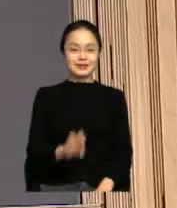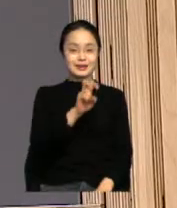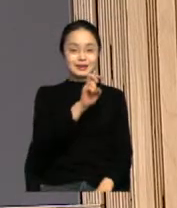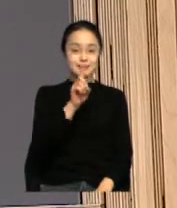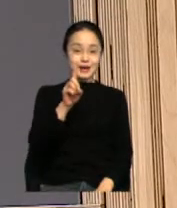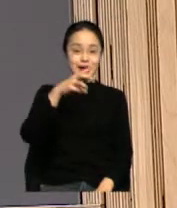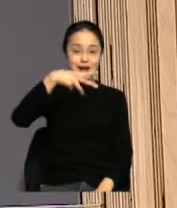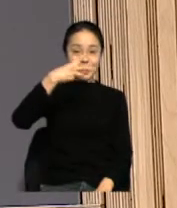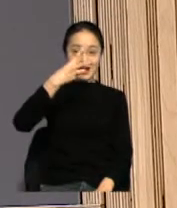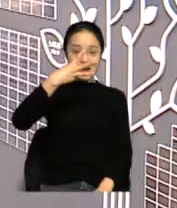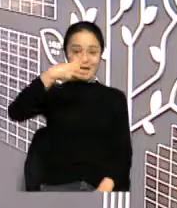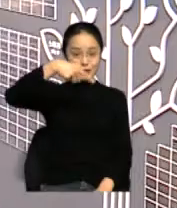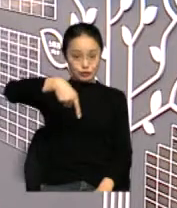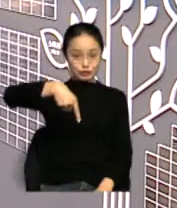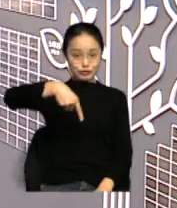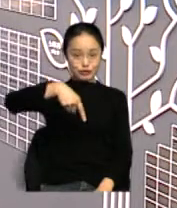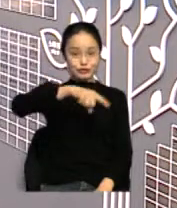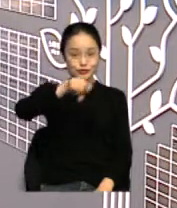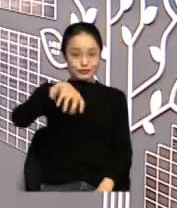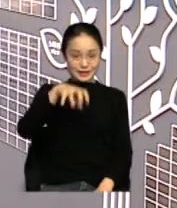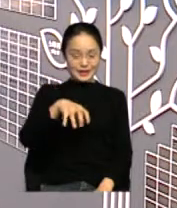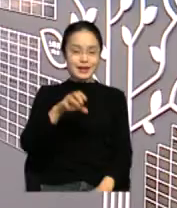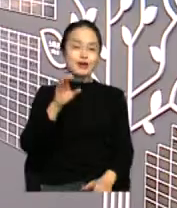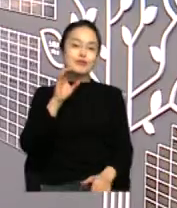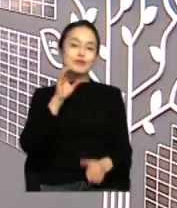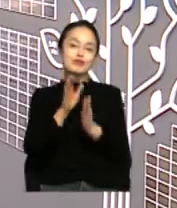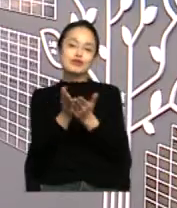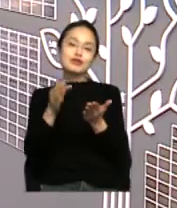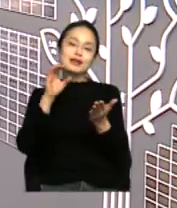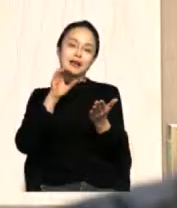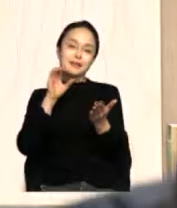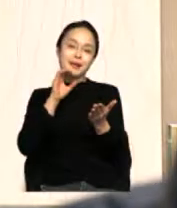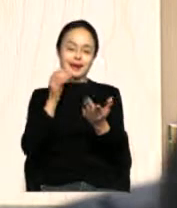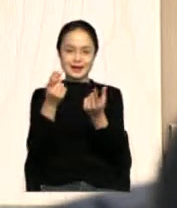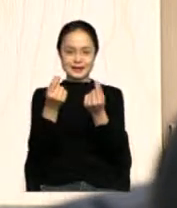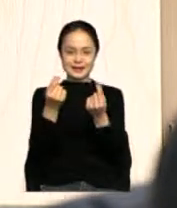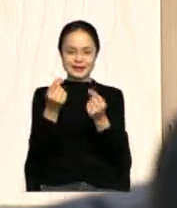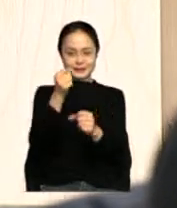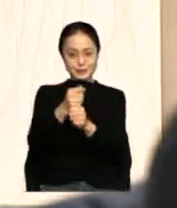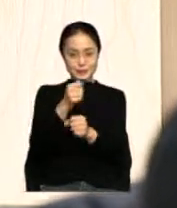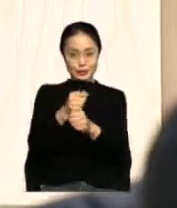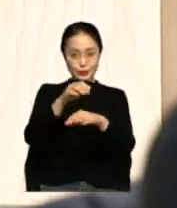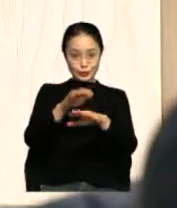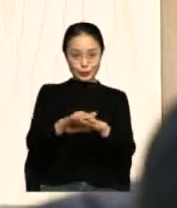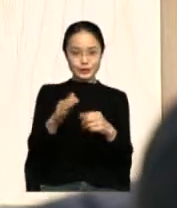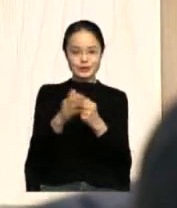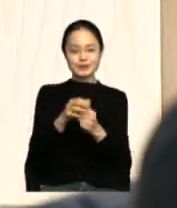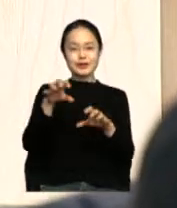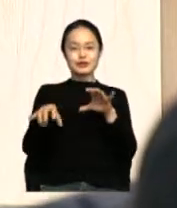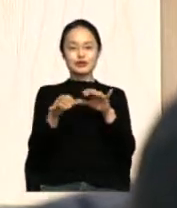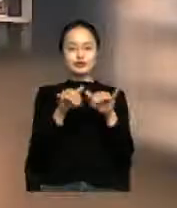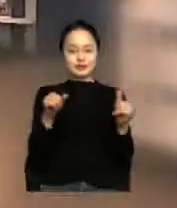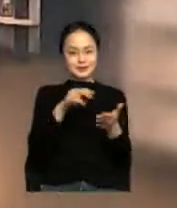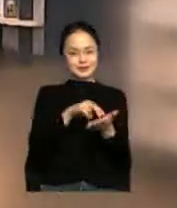합친 책마루. 어디 내놔도 손색 없는 북카페이자 멋진 쉼터로 주민들이 으뜸으로